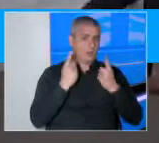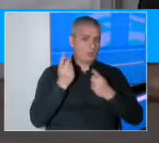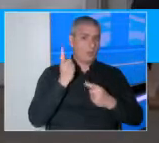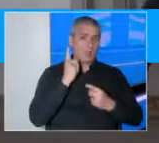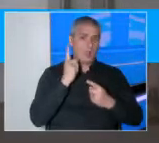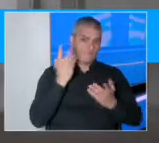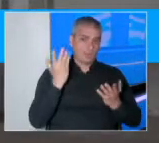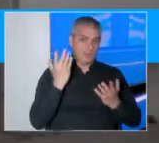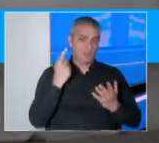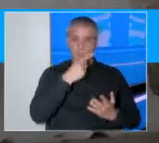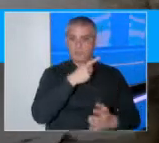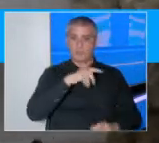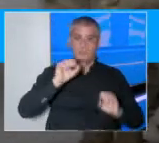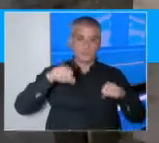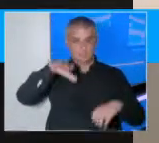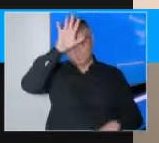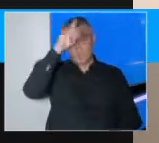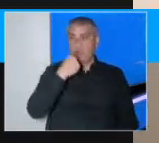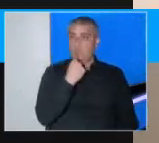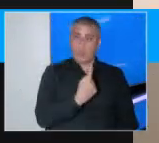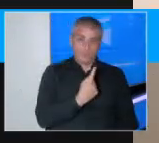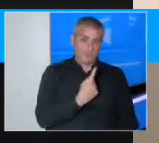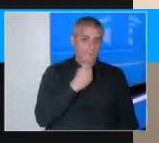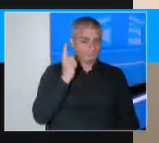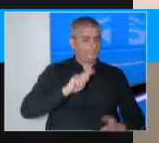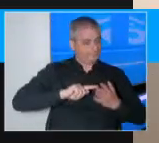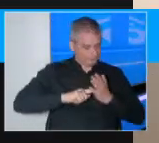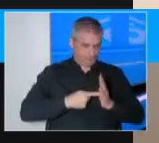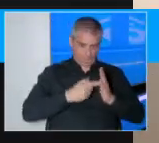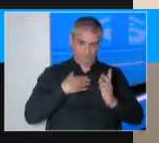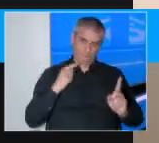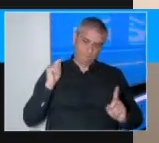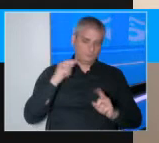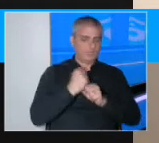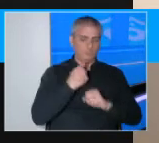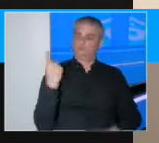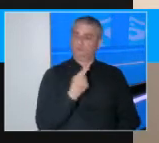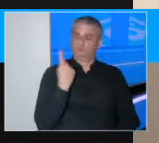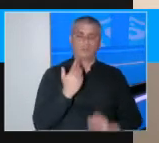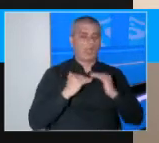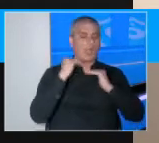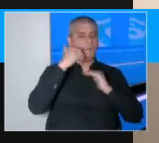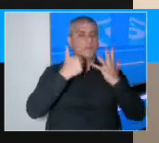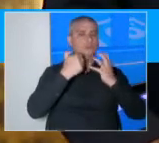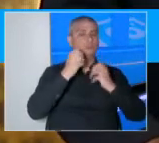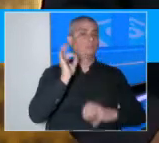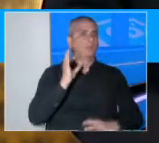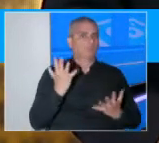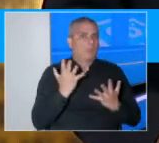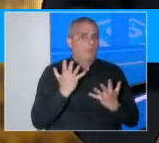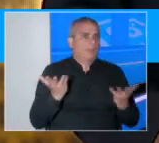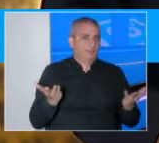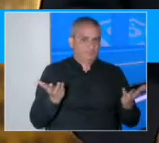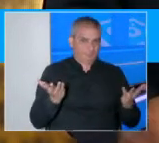אבל כשרוחני אומר, נשיא איראן אומר שהם מתכוונים להגיע להעשרת אורניום לרמה של 60%, איך הדבר